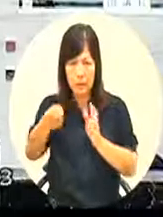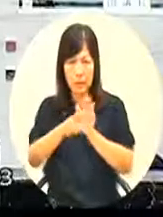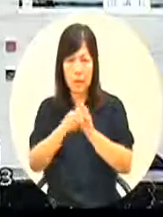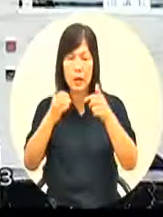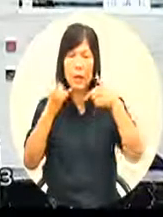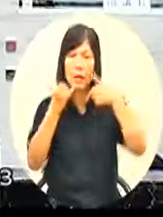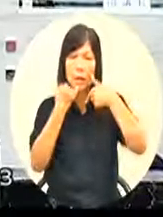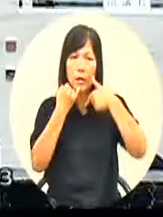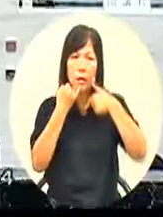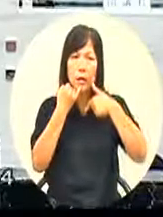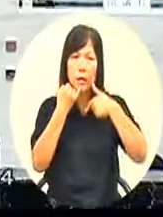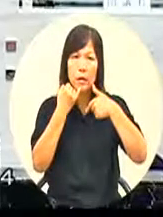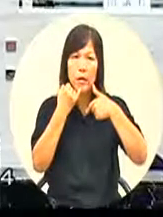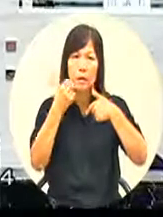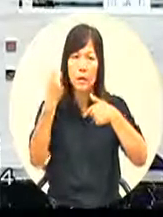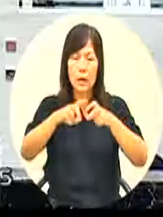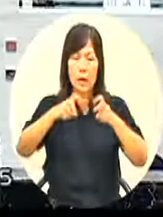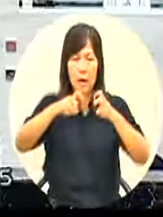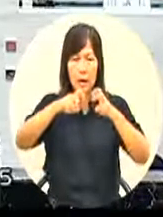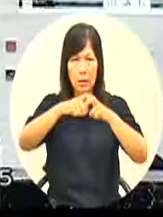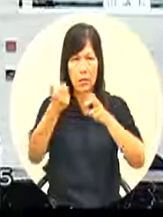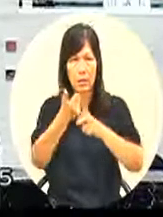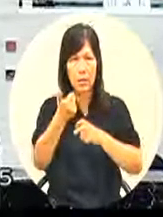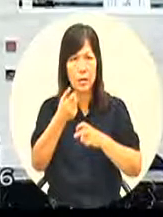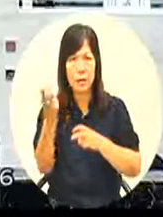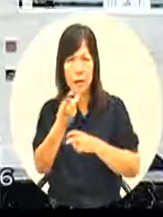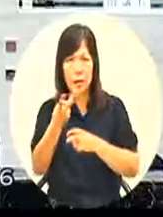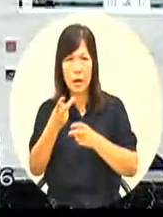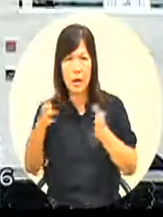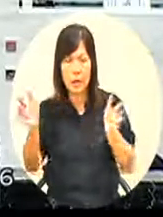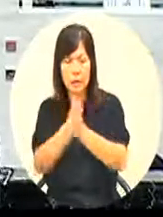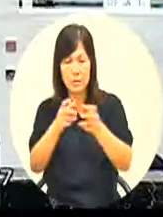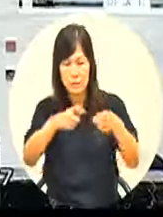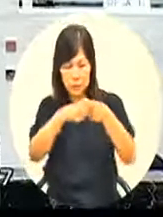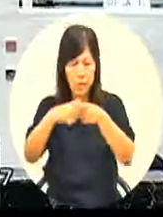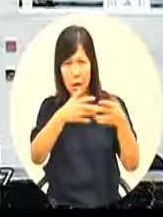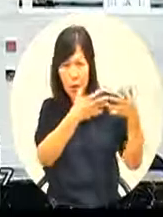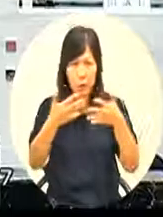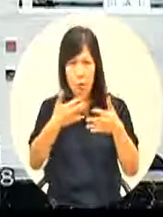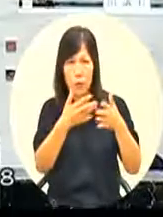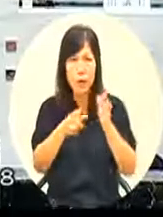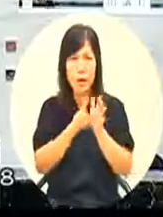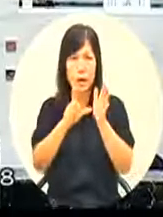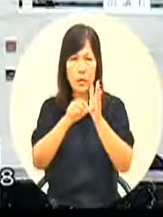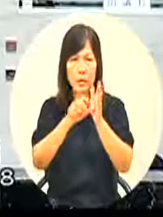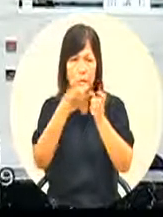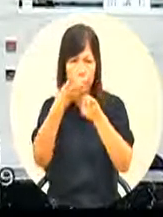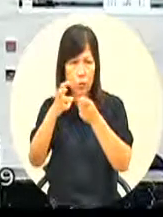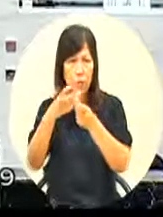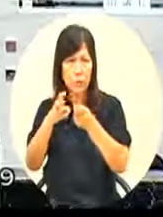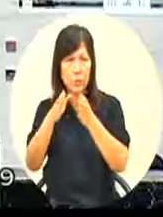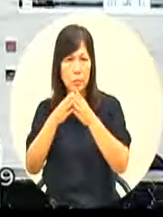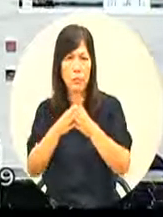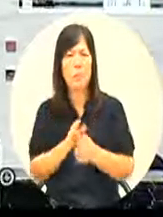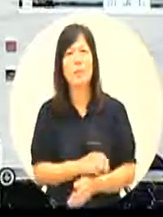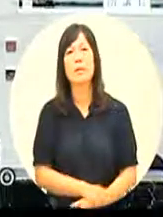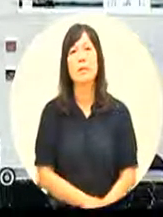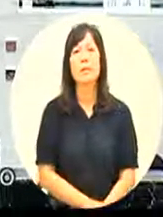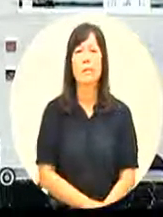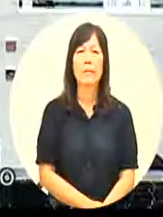议员以及李博义议员两位议员联合质询，时间30分钟，请。